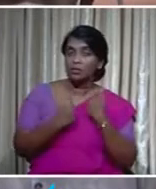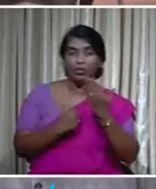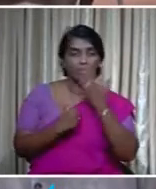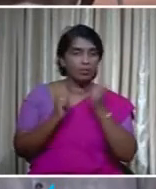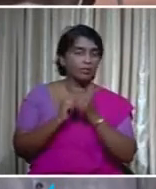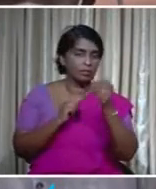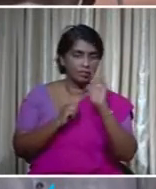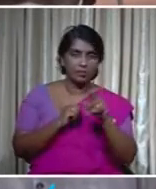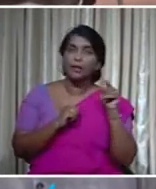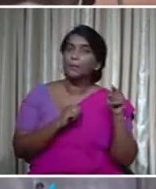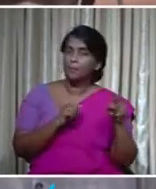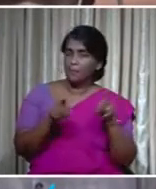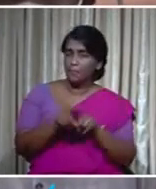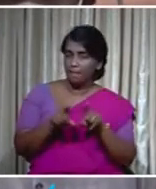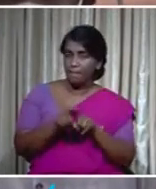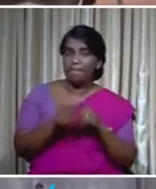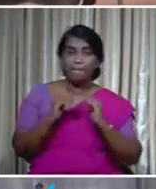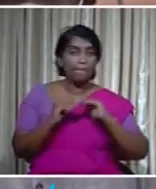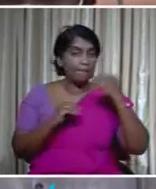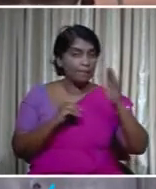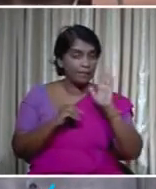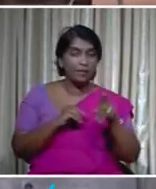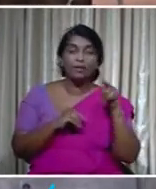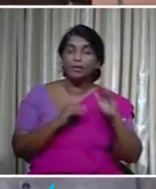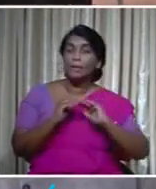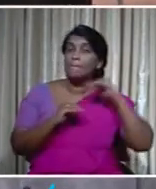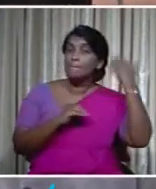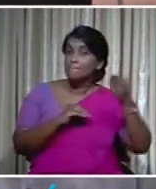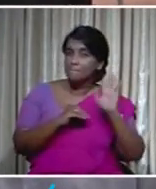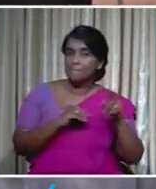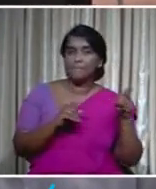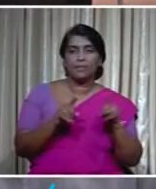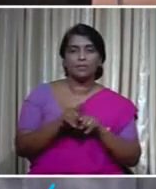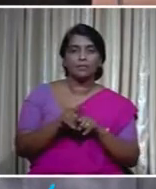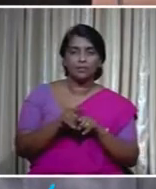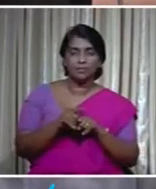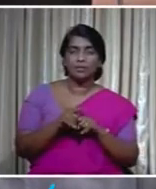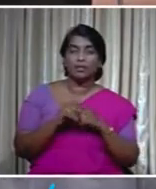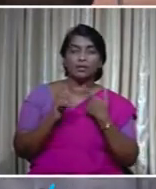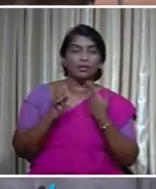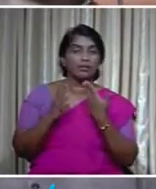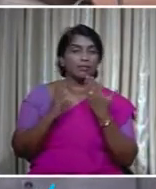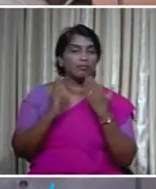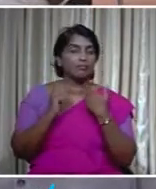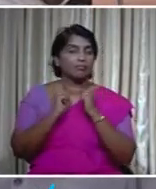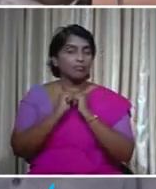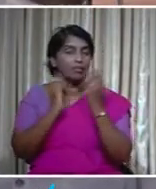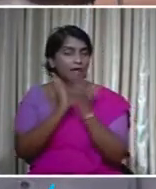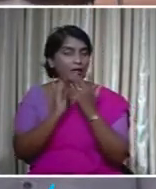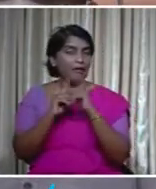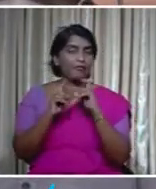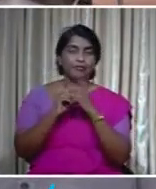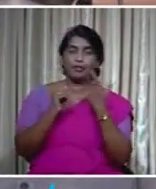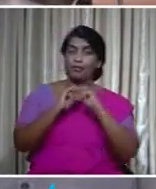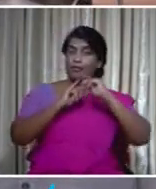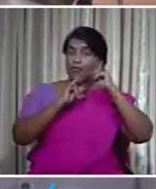கல்லூரியிலிருந்து வெளியேறியவர்களுக்கு அதற்கு பிறகுதான் அவர்கள் பிஎட் பச்சலர் ஆஃப் எஜுகேஷன் பட்டத்தை பெற வேண்டும் இல்லை. ஒரு வருடம் அவர்கள் ஒரு டிப்ளமா செய்தால்